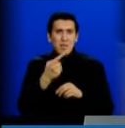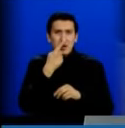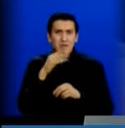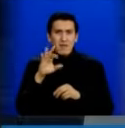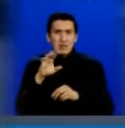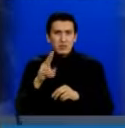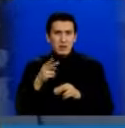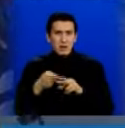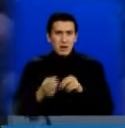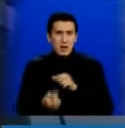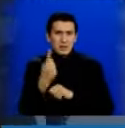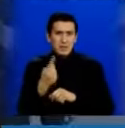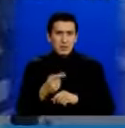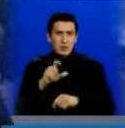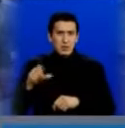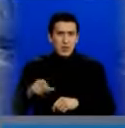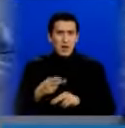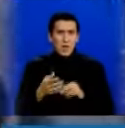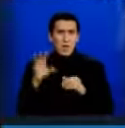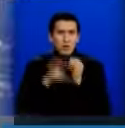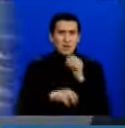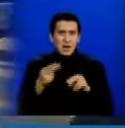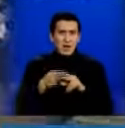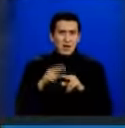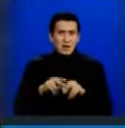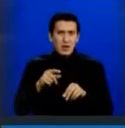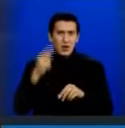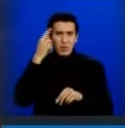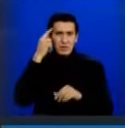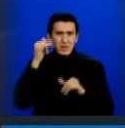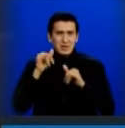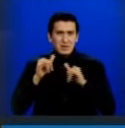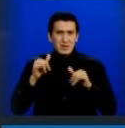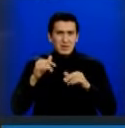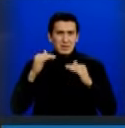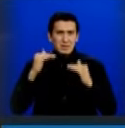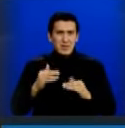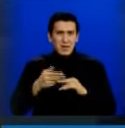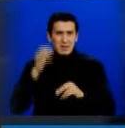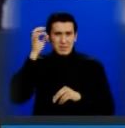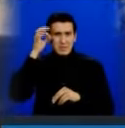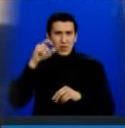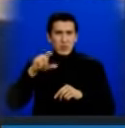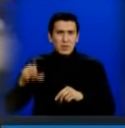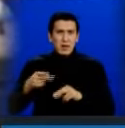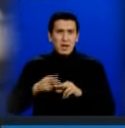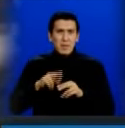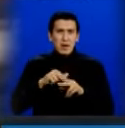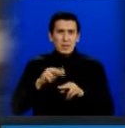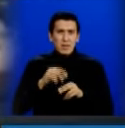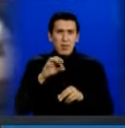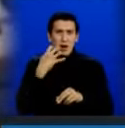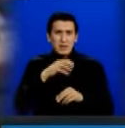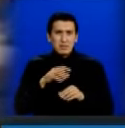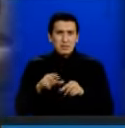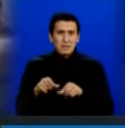Востока. После стрельбы в центре для людей с умственными расстройствами в городе Сан-Бернардино полиция по горячим следам вышла